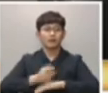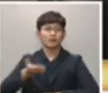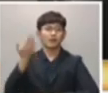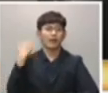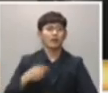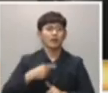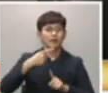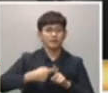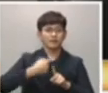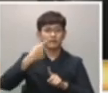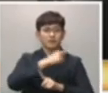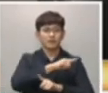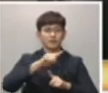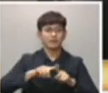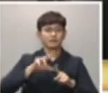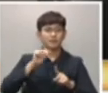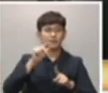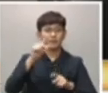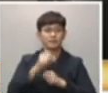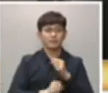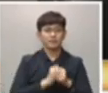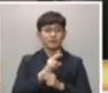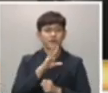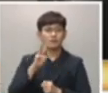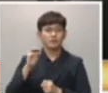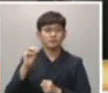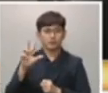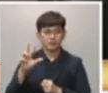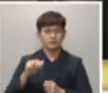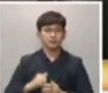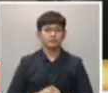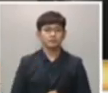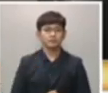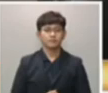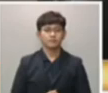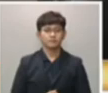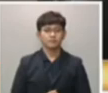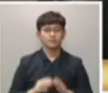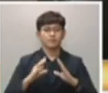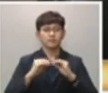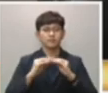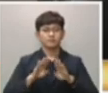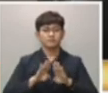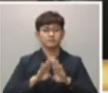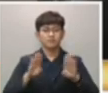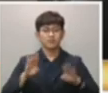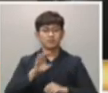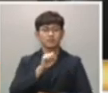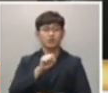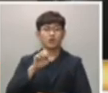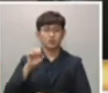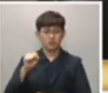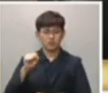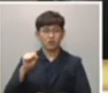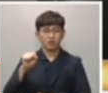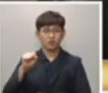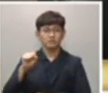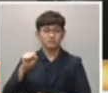31มกราคม2563เพื่อให้เปิดประชุมสมาชิกสภาผู้แทนราษฎ